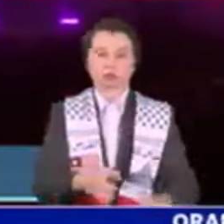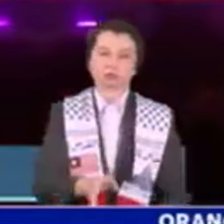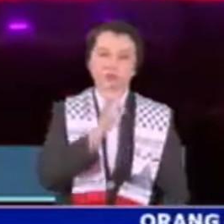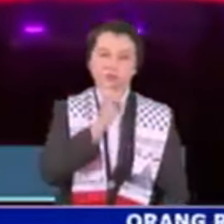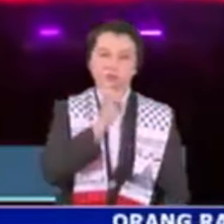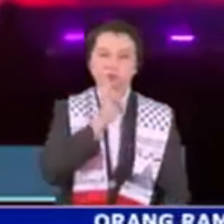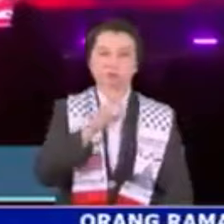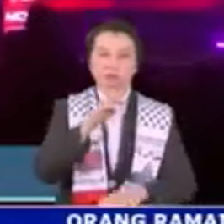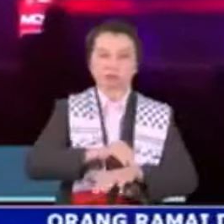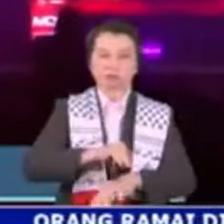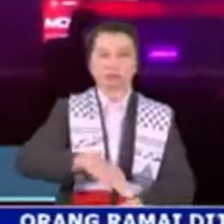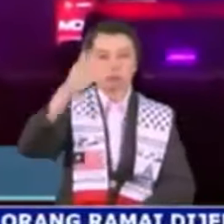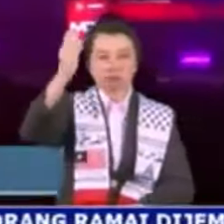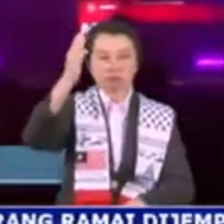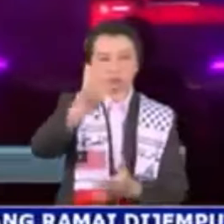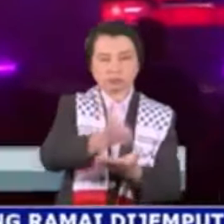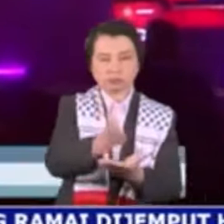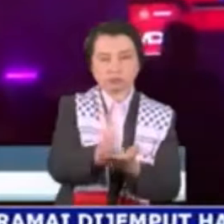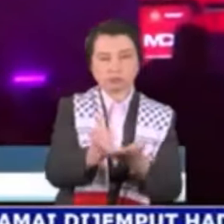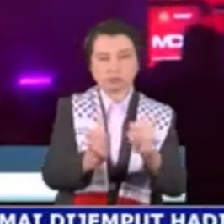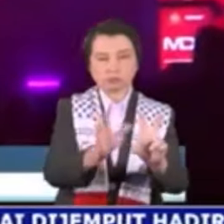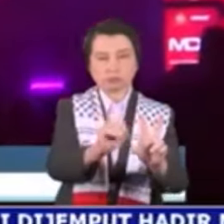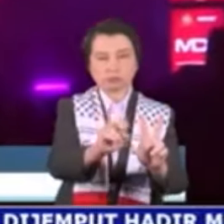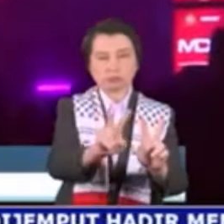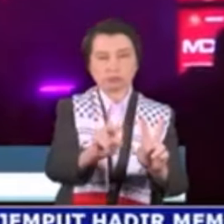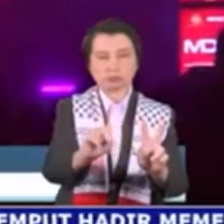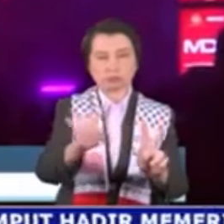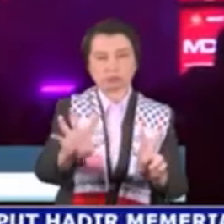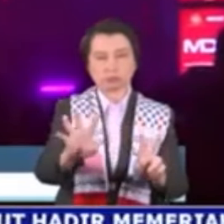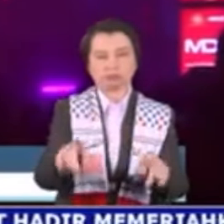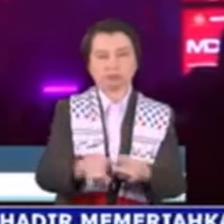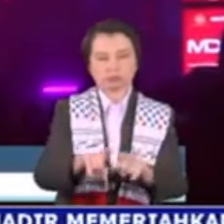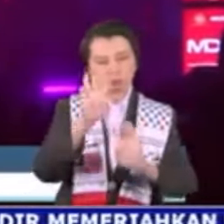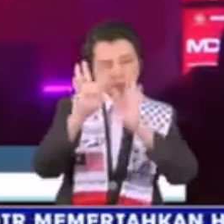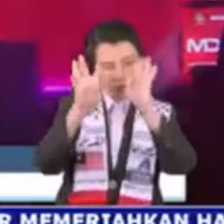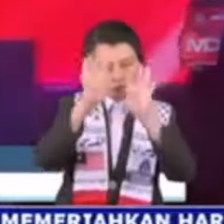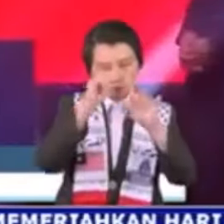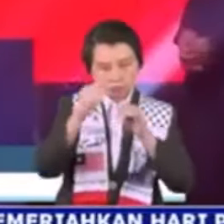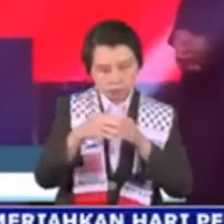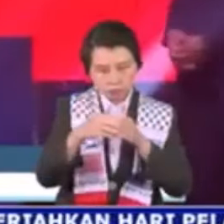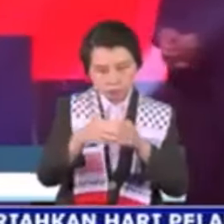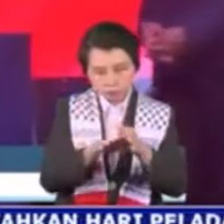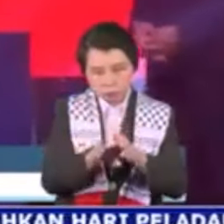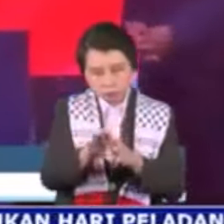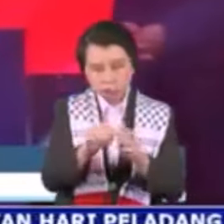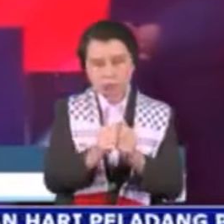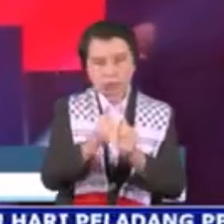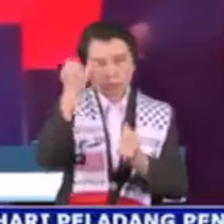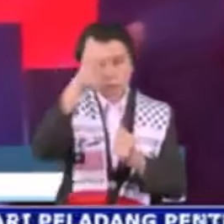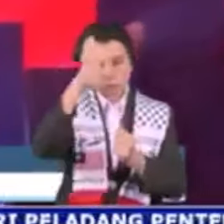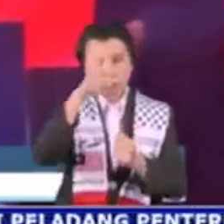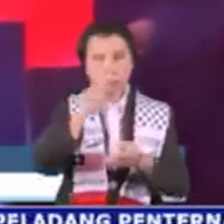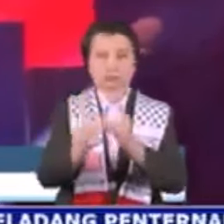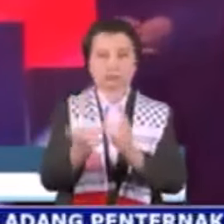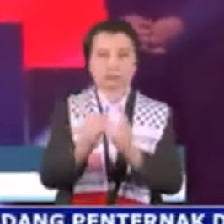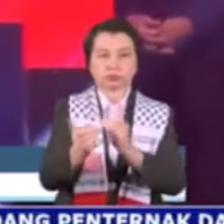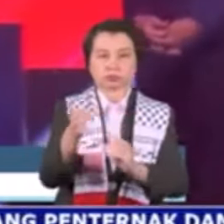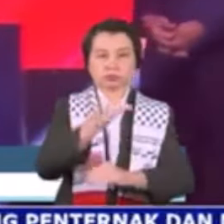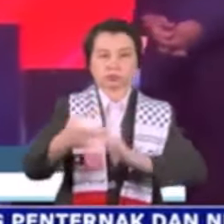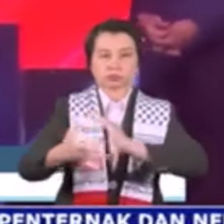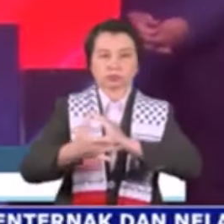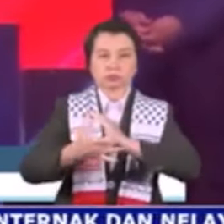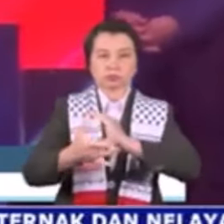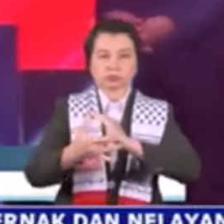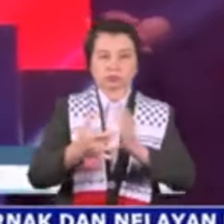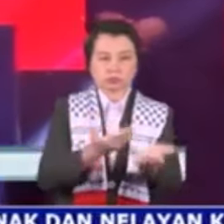Tambahnya, ketika membentangkan belanjawan 2024, ia juga direka untuk memacu pertumbuhan inovasi digital dan